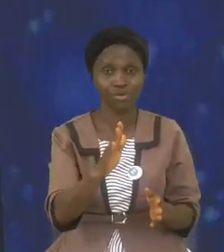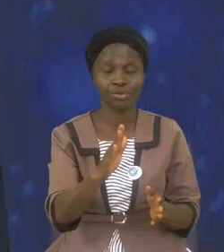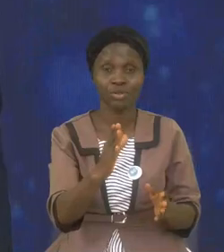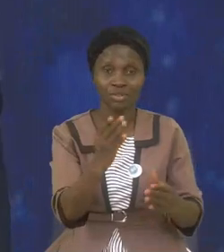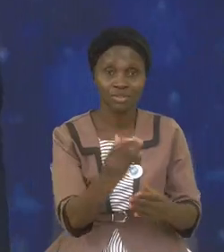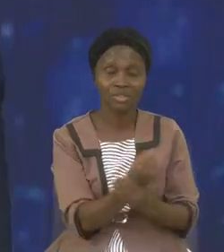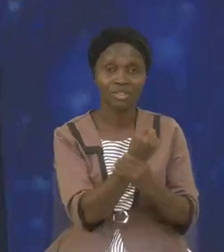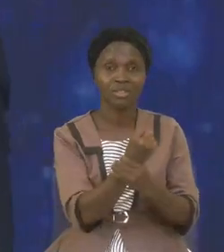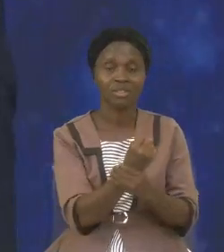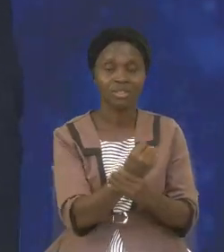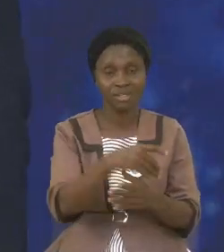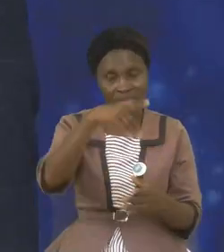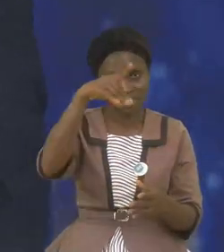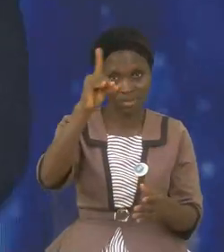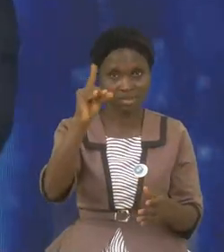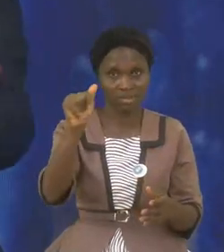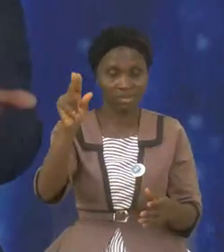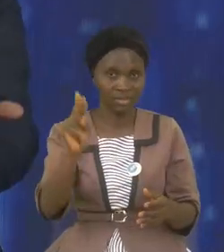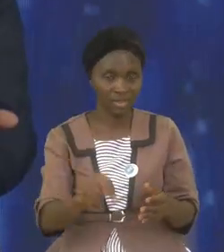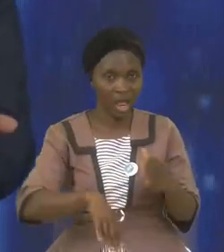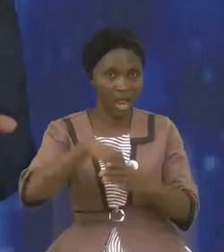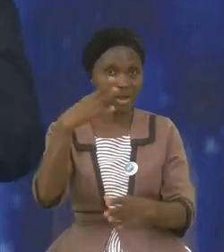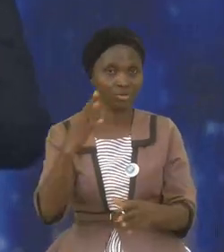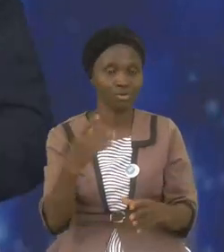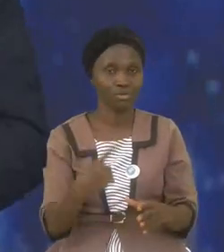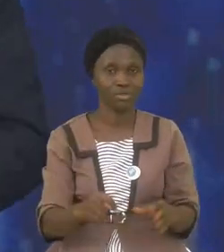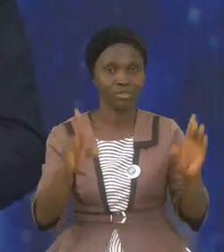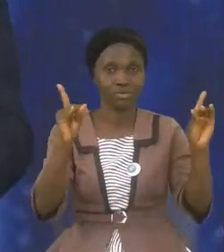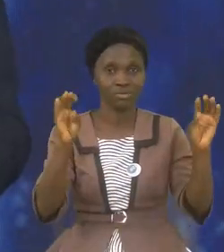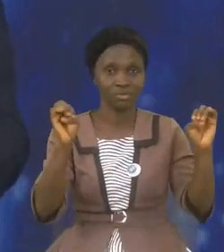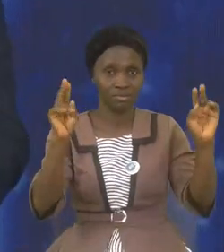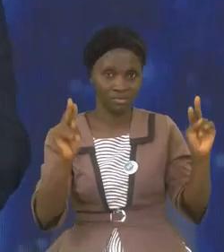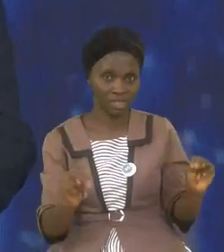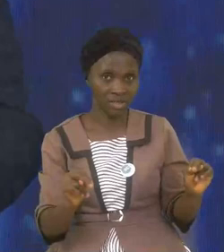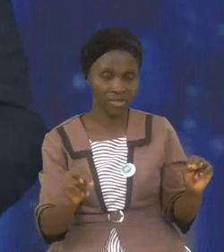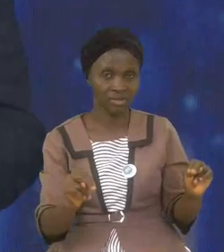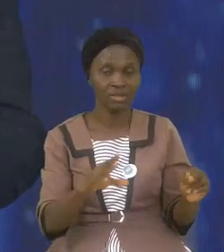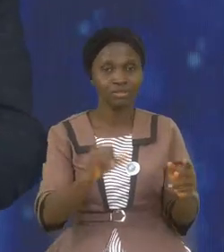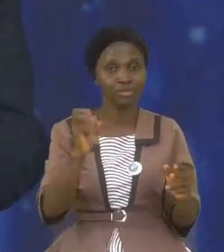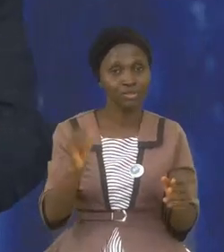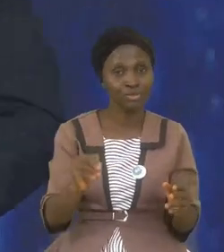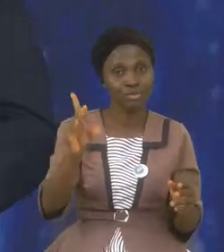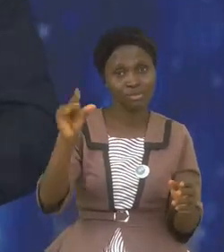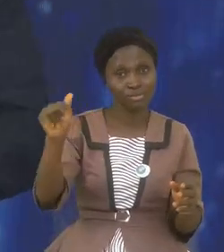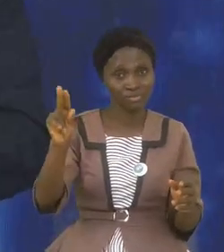ordonna qu'on fît sortir Daniel de la fosse.